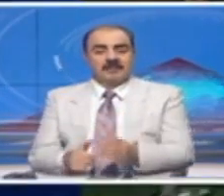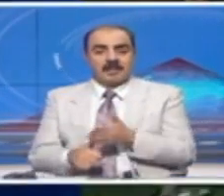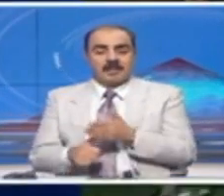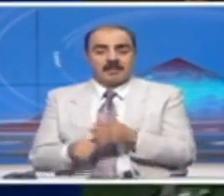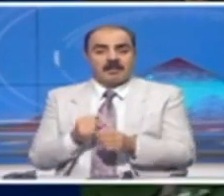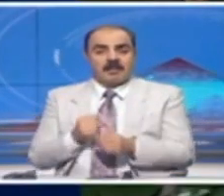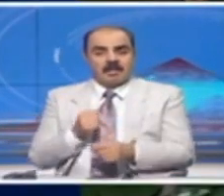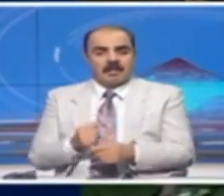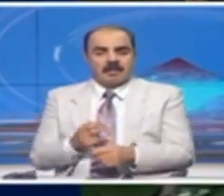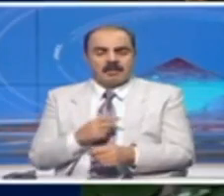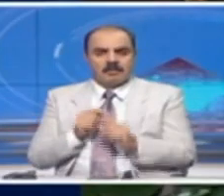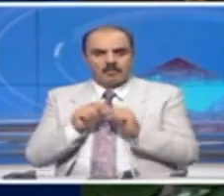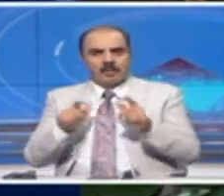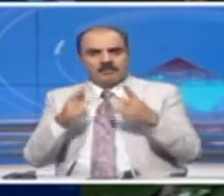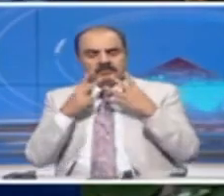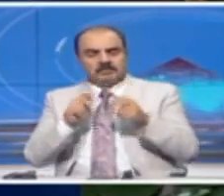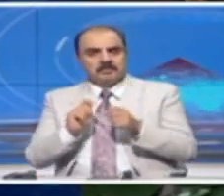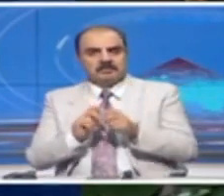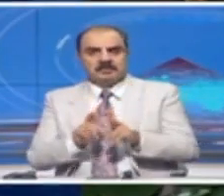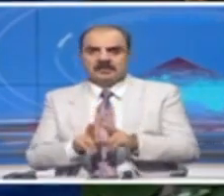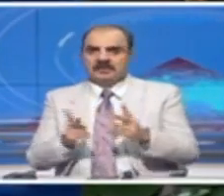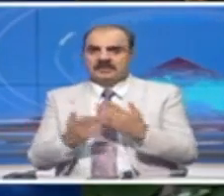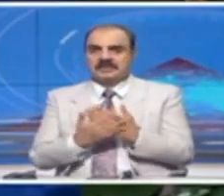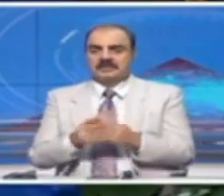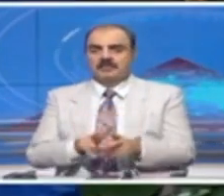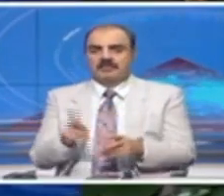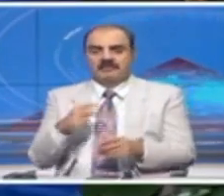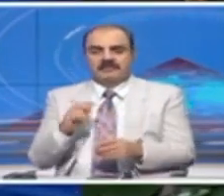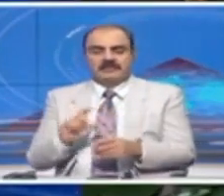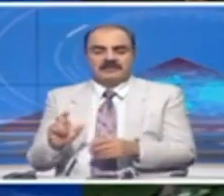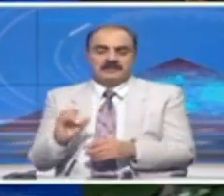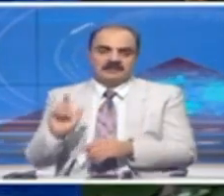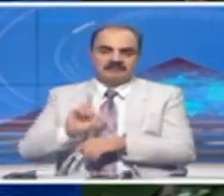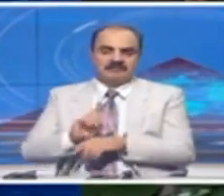قطاع النقل الذي شهد تطورا كبيرا ونقلة نوعية